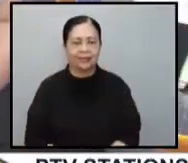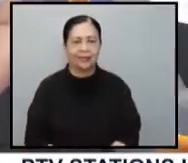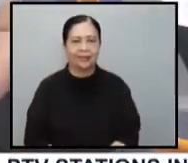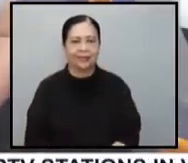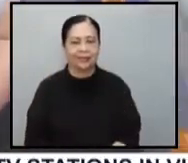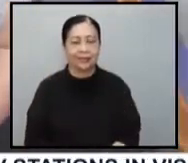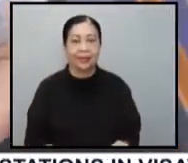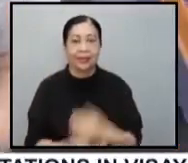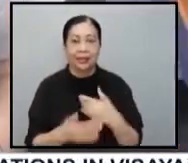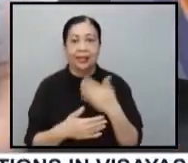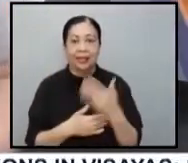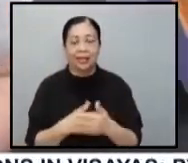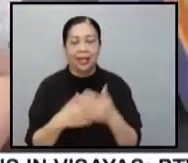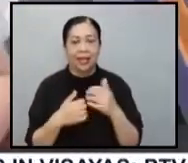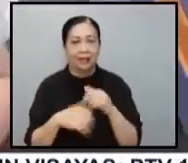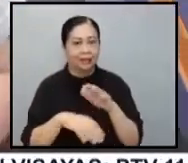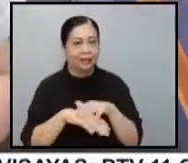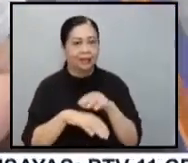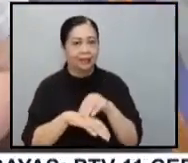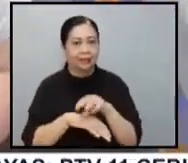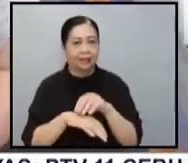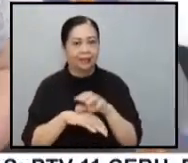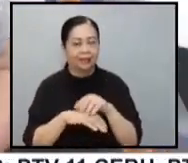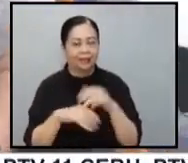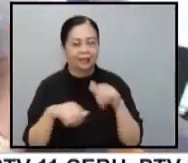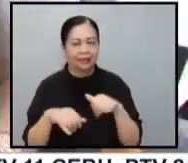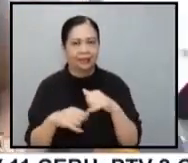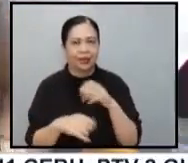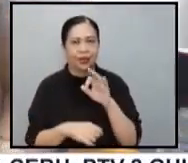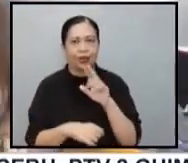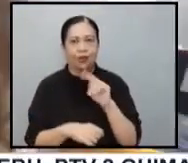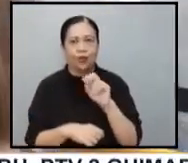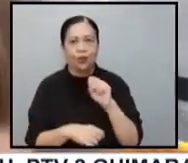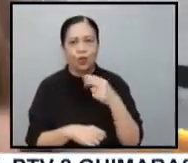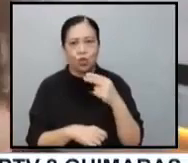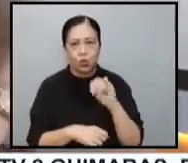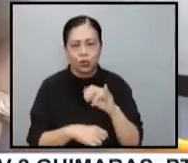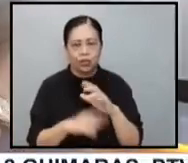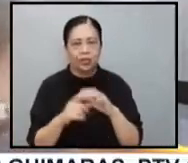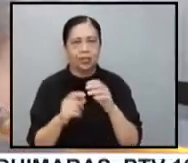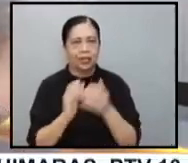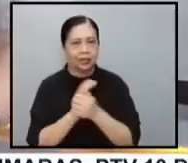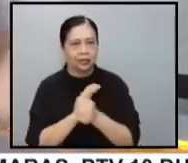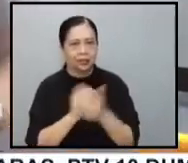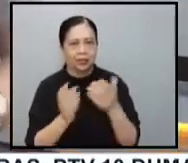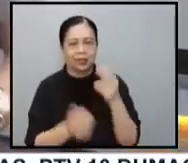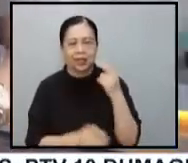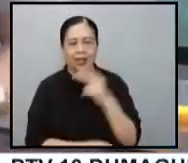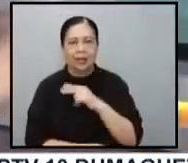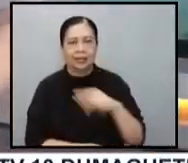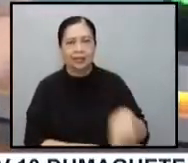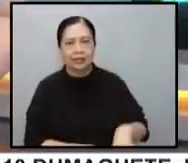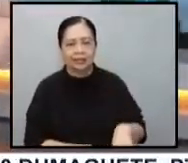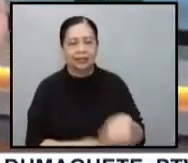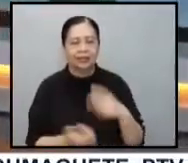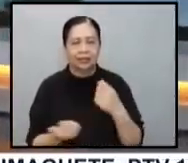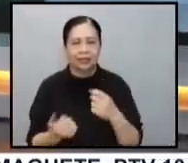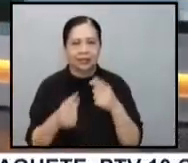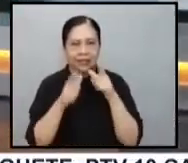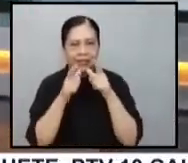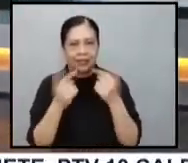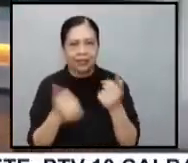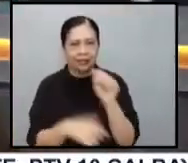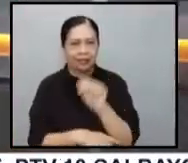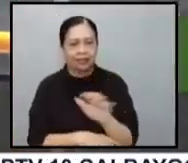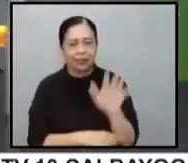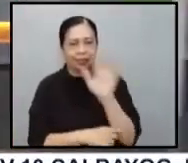Narito naman ang mga payo na hatid ng ating resident feng shui expert na si Master Hans Gua para tayo swertin this Wednesday morning.